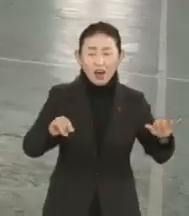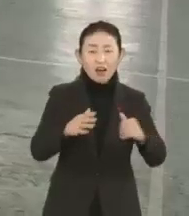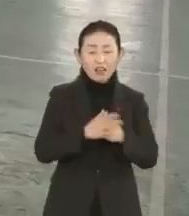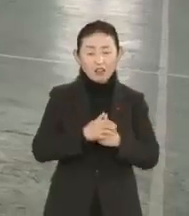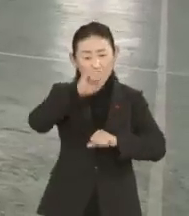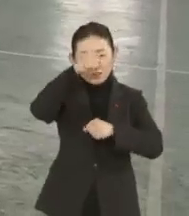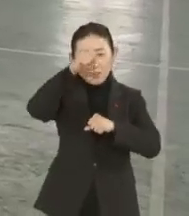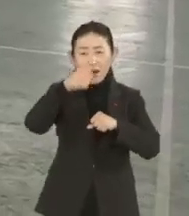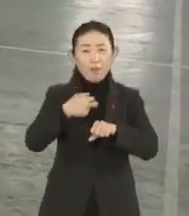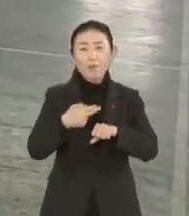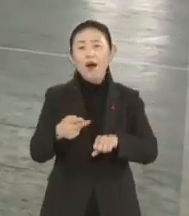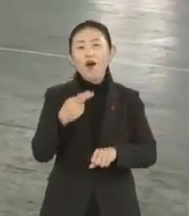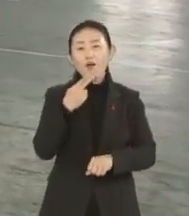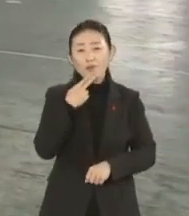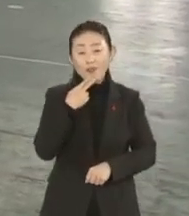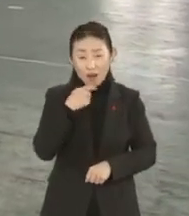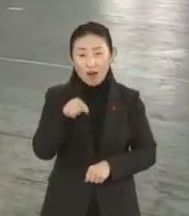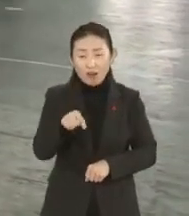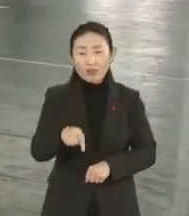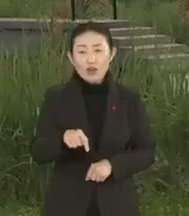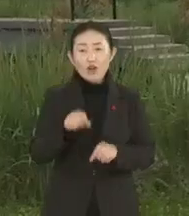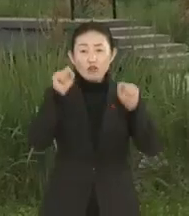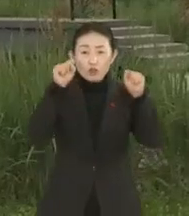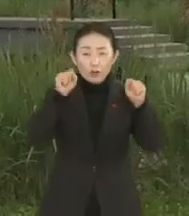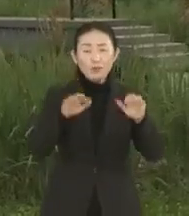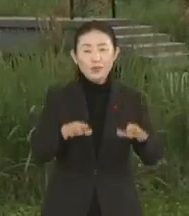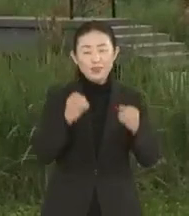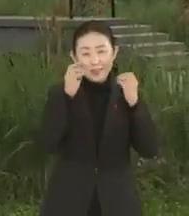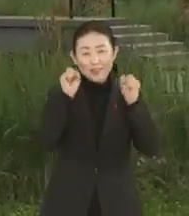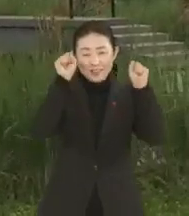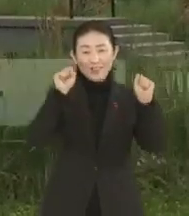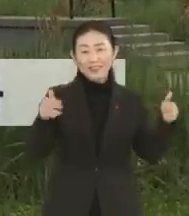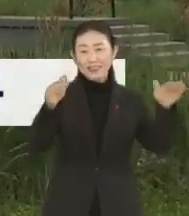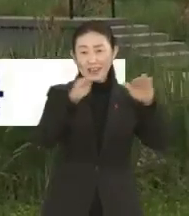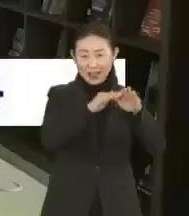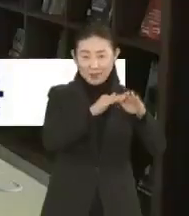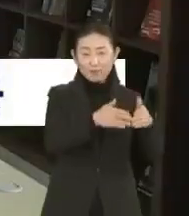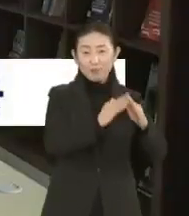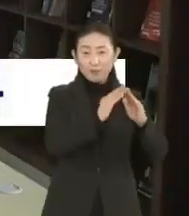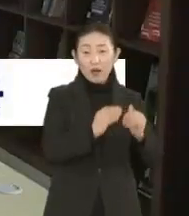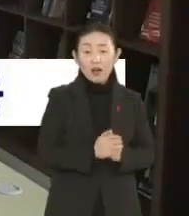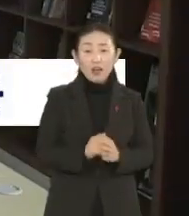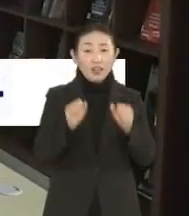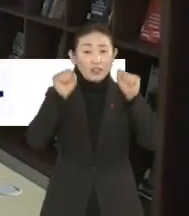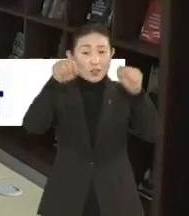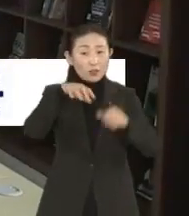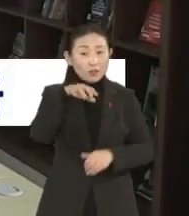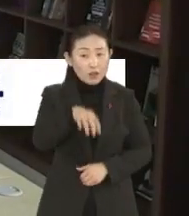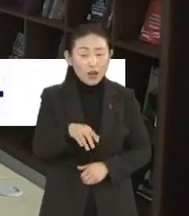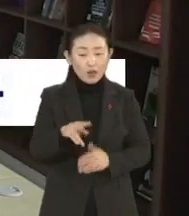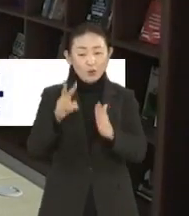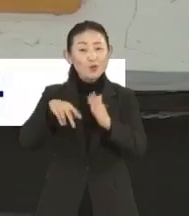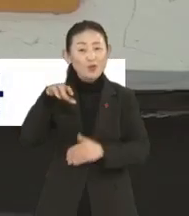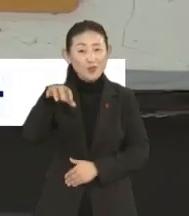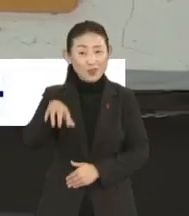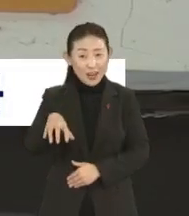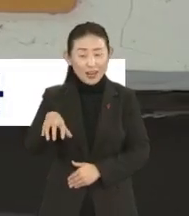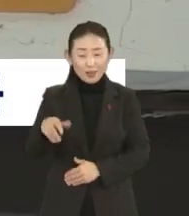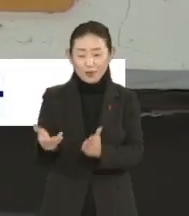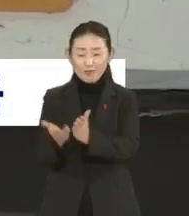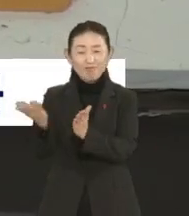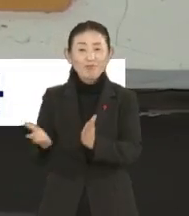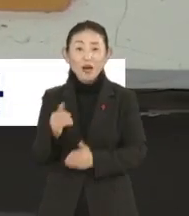차던 아이들에게 최신 실내 체육관이 생긴 겁니다. 체육관과 도서관, 연못 등을 갖춘 이곳의 이름은 따만